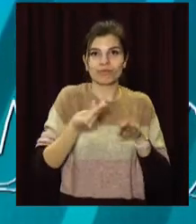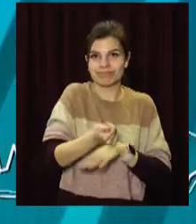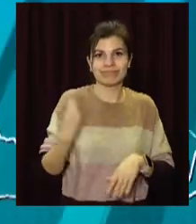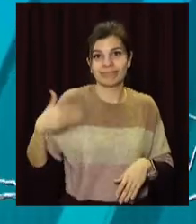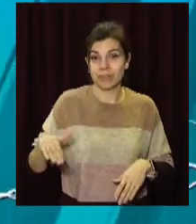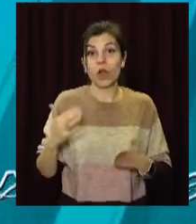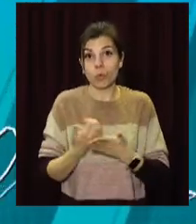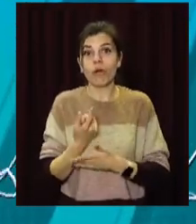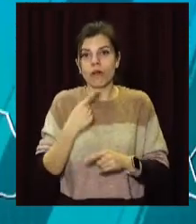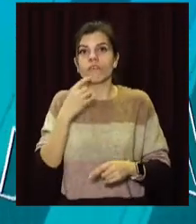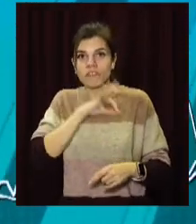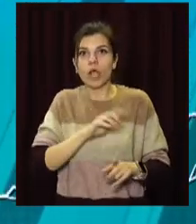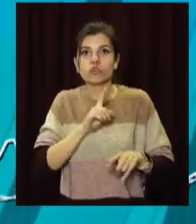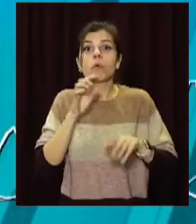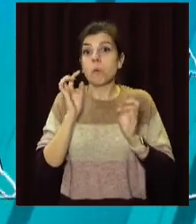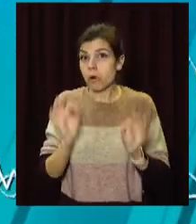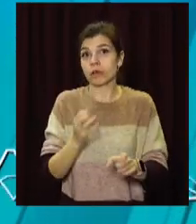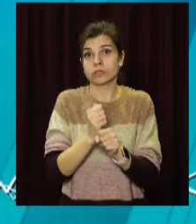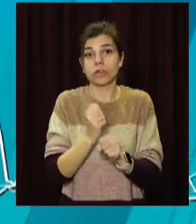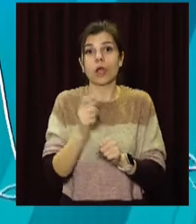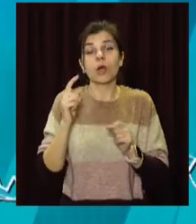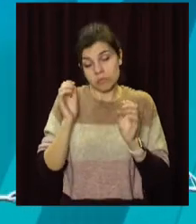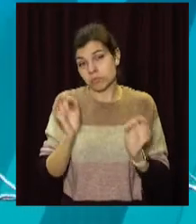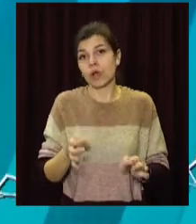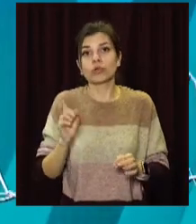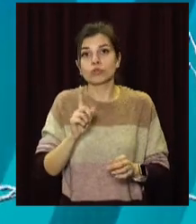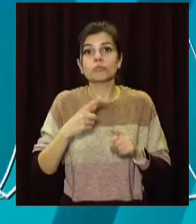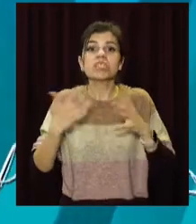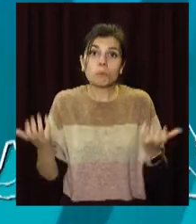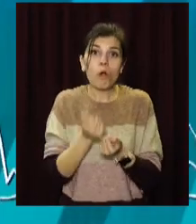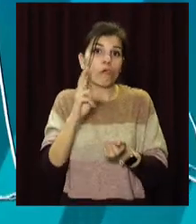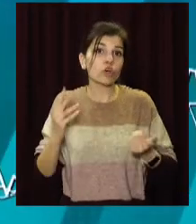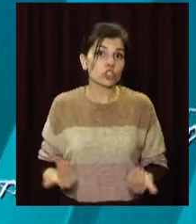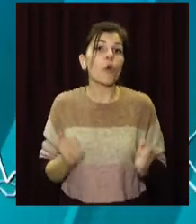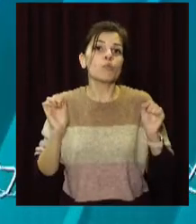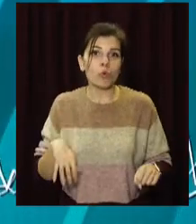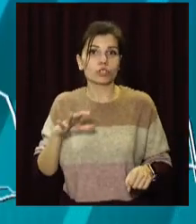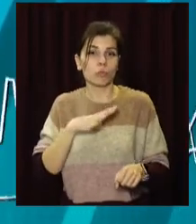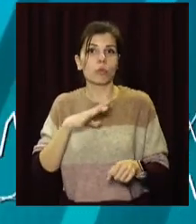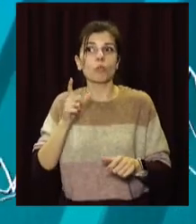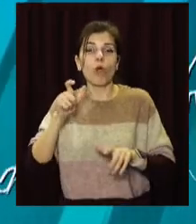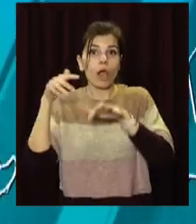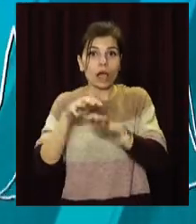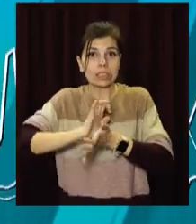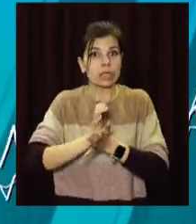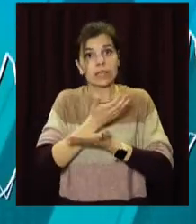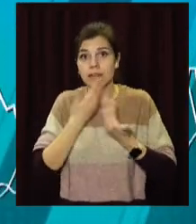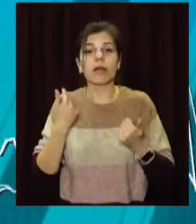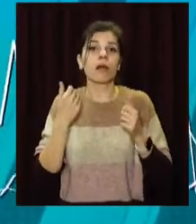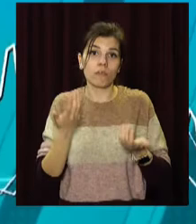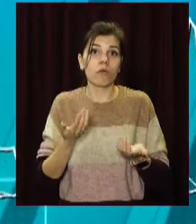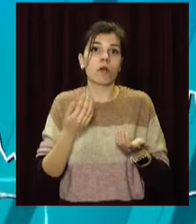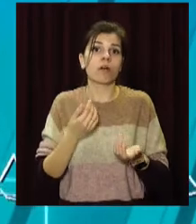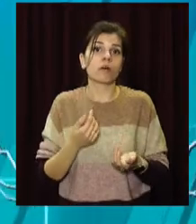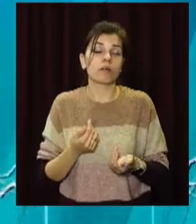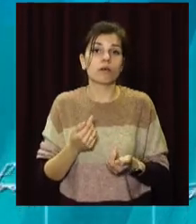групп населения. Правильно это было сделано? Ну, наверное, правильно. Спасет это чью-то жизнь? Наверное, спасет. А может ли суд отменить такое решение? Ну,